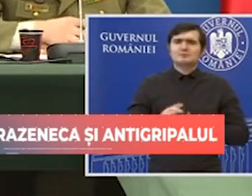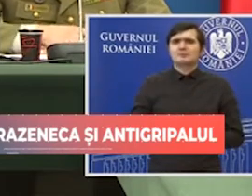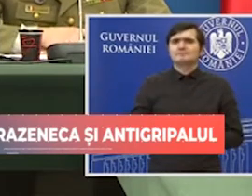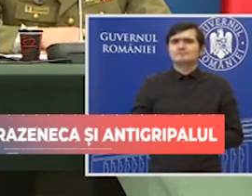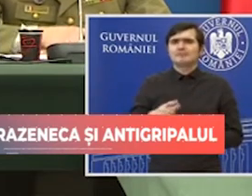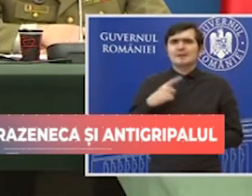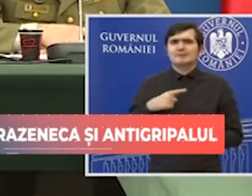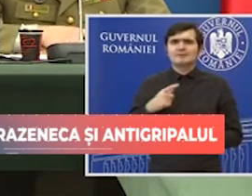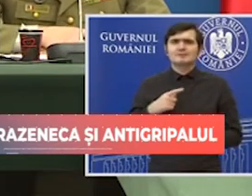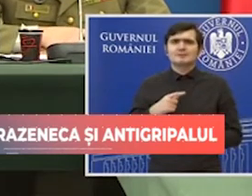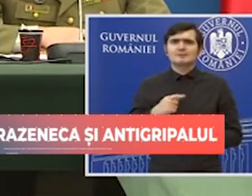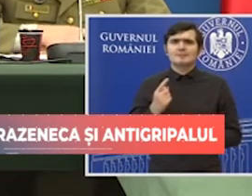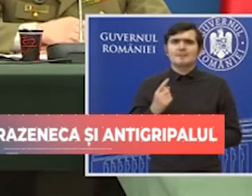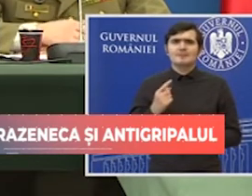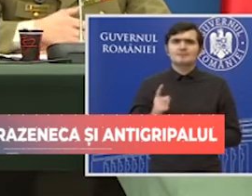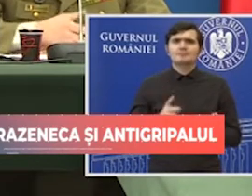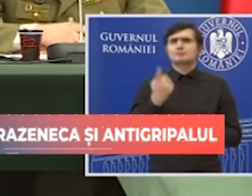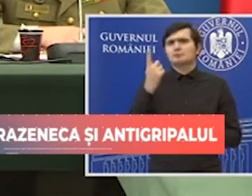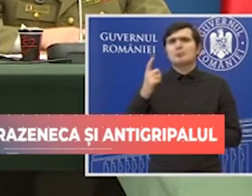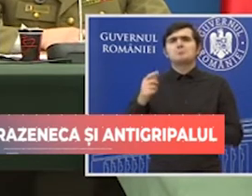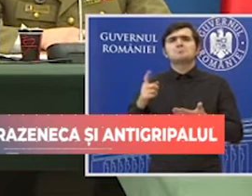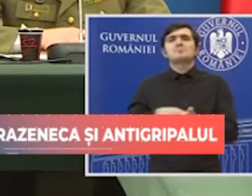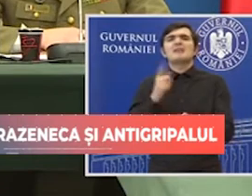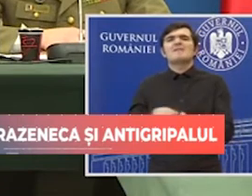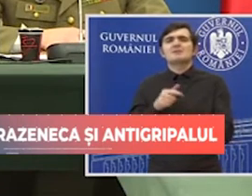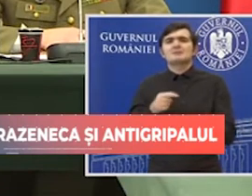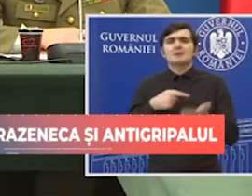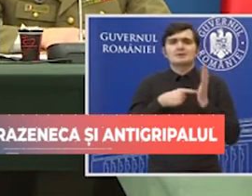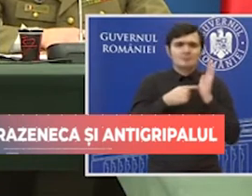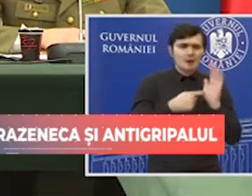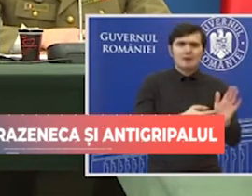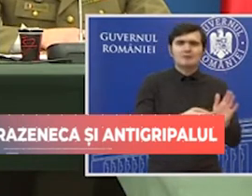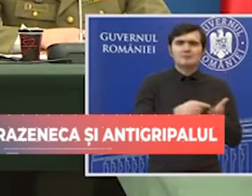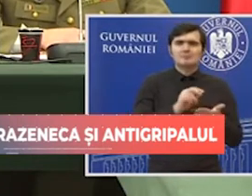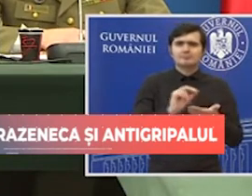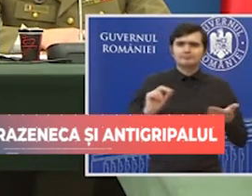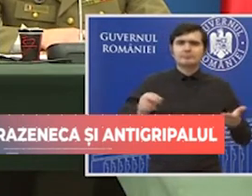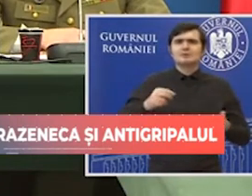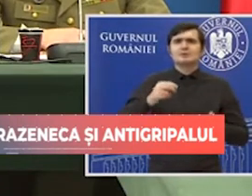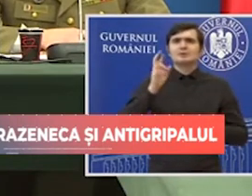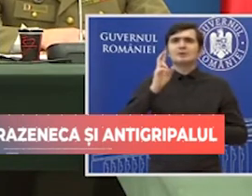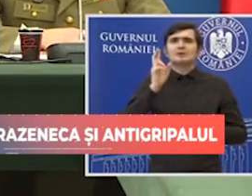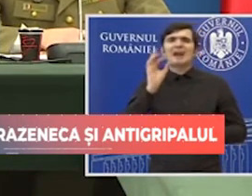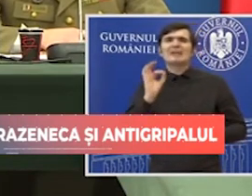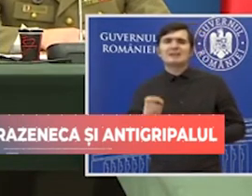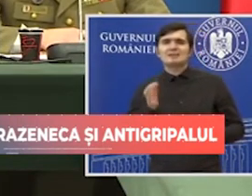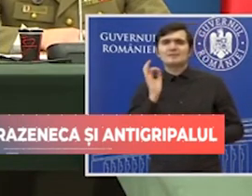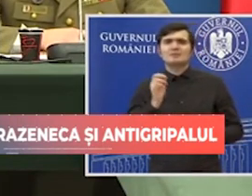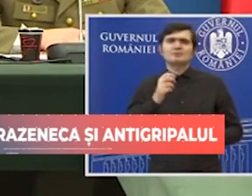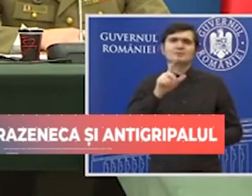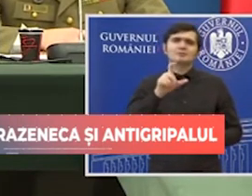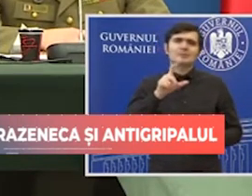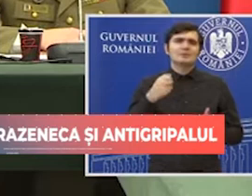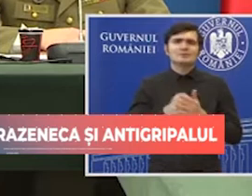un preprint în jurnalul Lancet în care rata de eficacitate este între 70 și 80%, fiind aproape